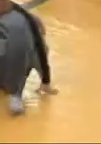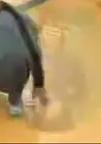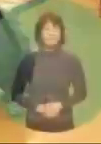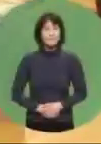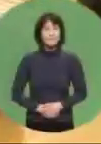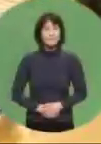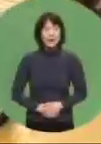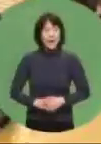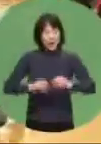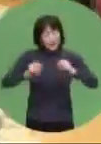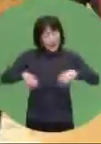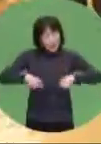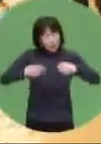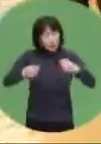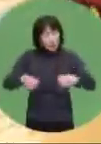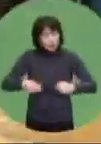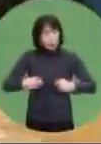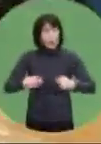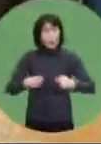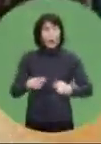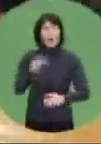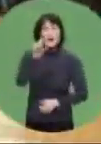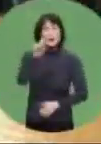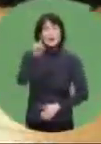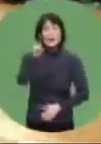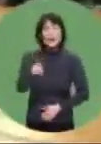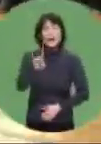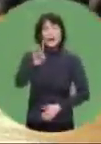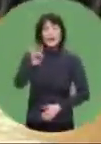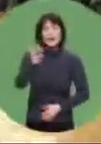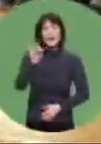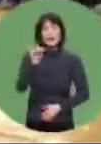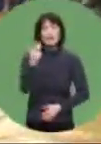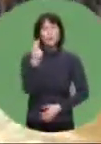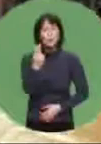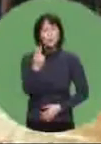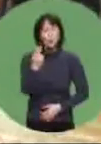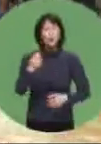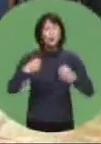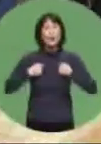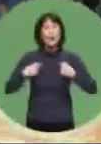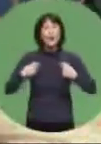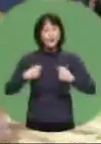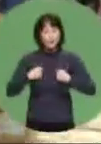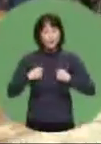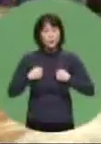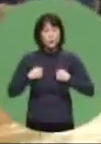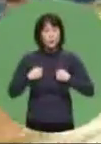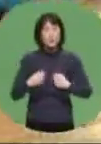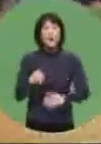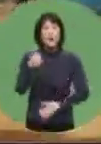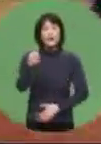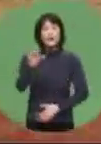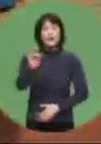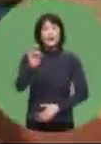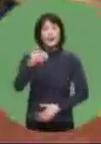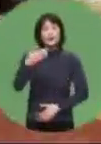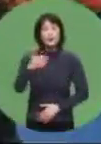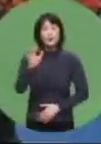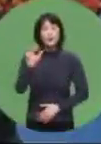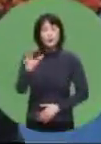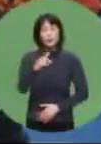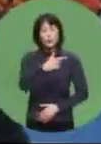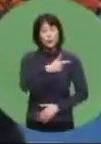そしてマット運動や全身を動かす運動、サーキットトレーニング、レスリングの基本の技、